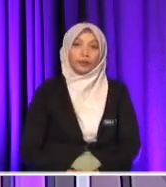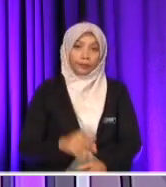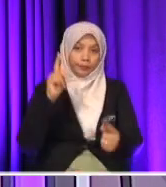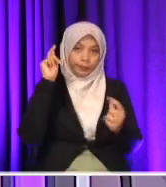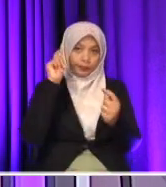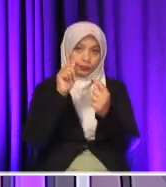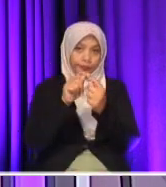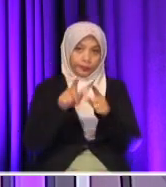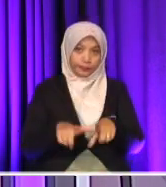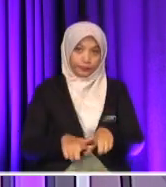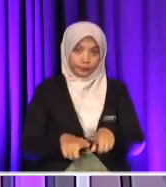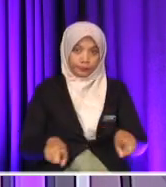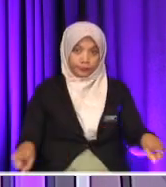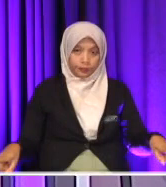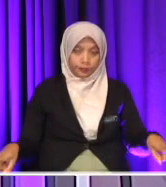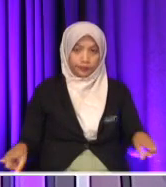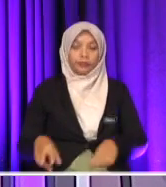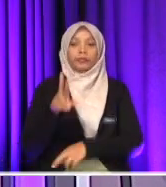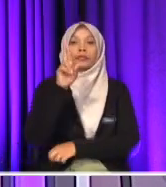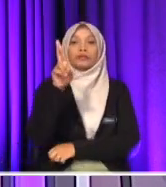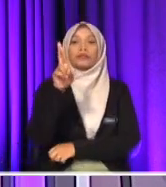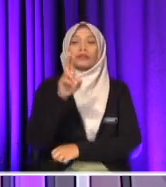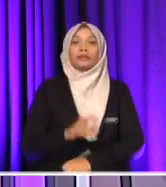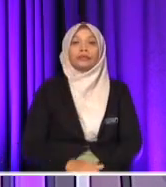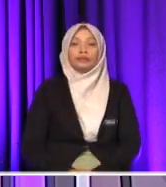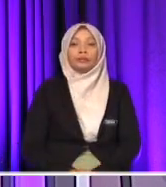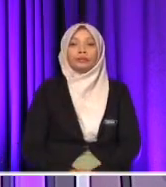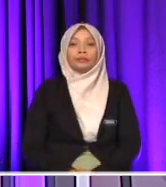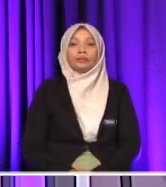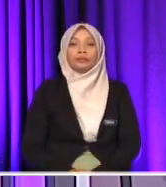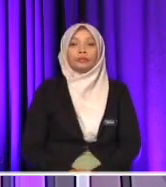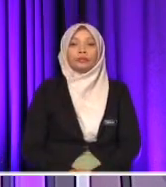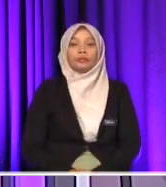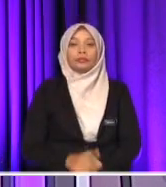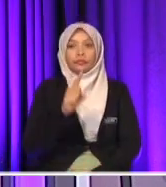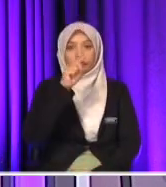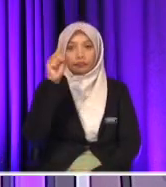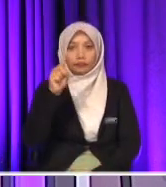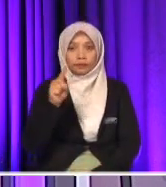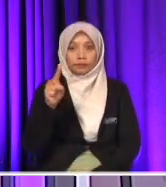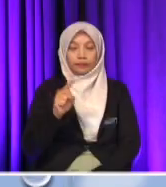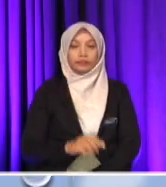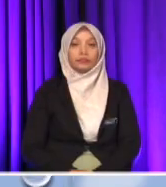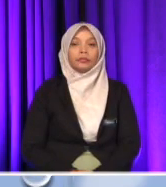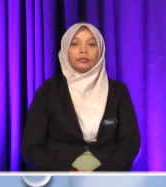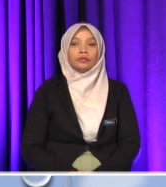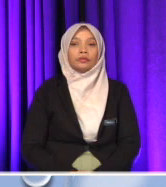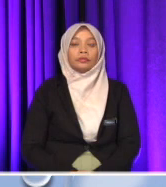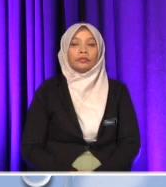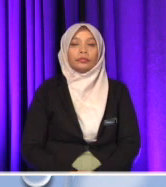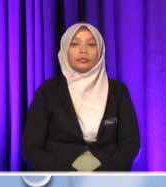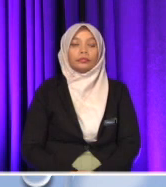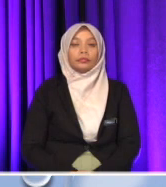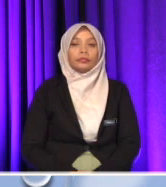adalah mewakili R. Yang mana ini R, yang ini hipotenus ini adalah Z. Sudut tadi kita dapat